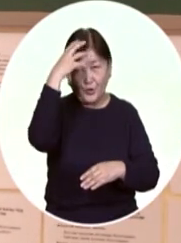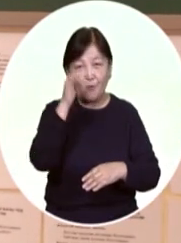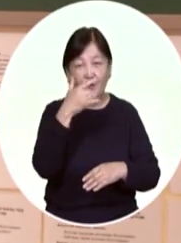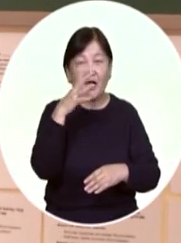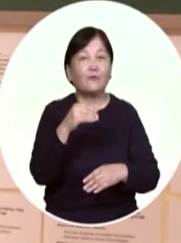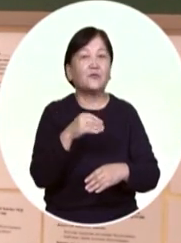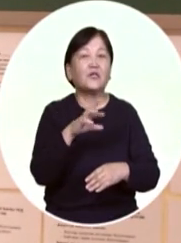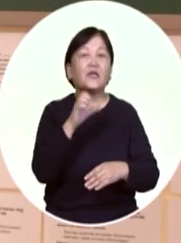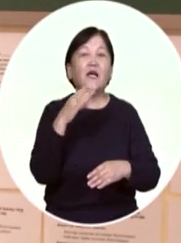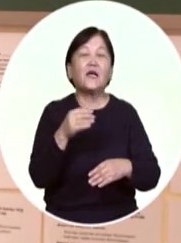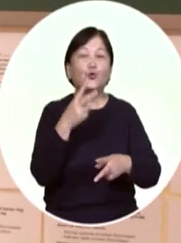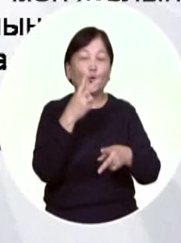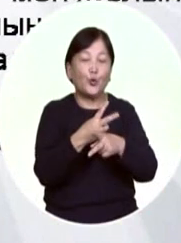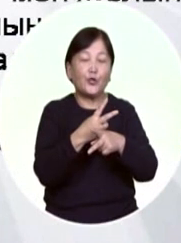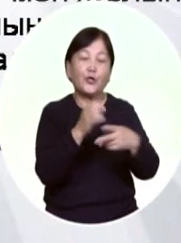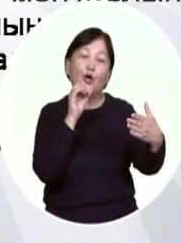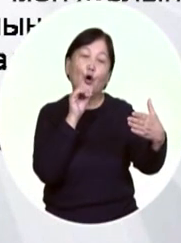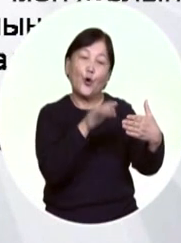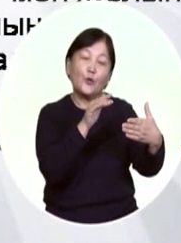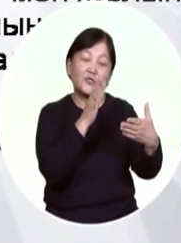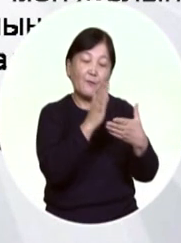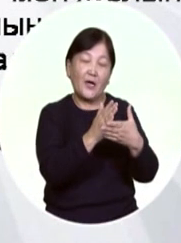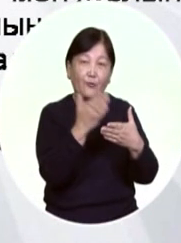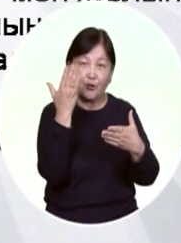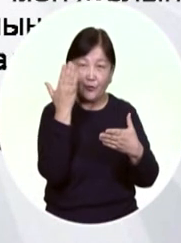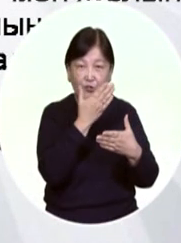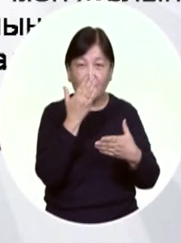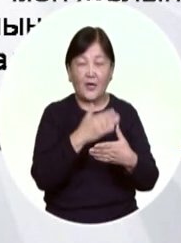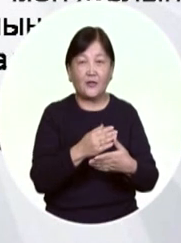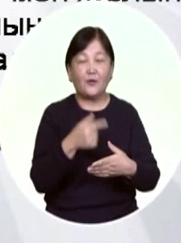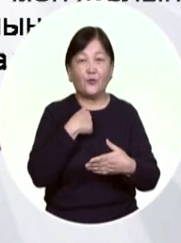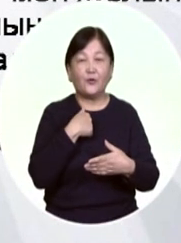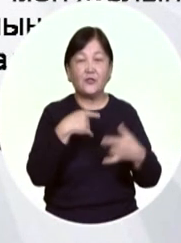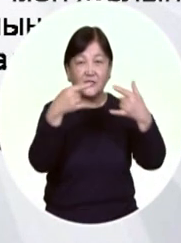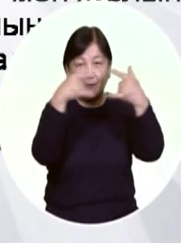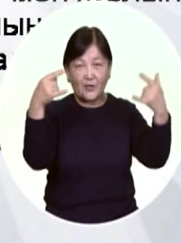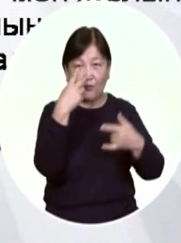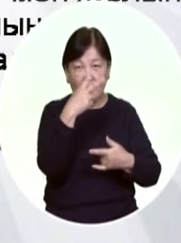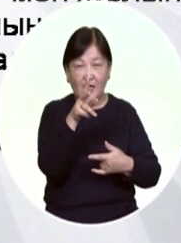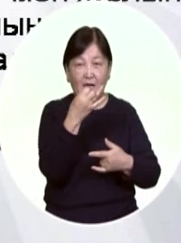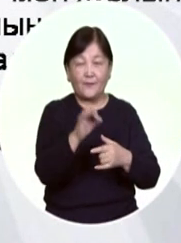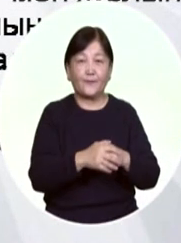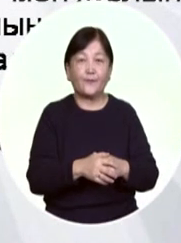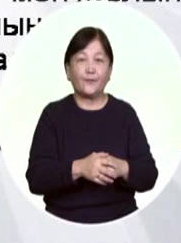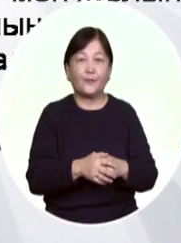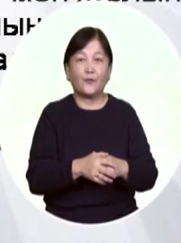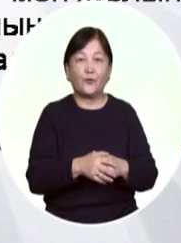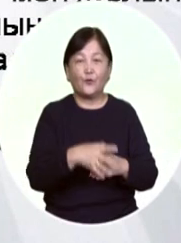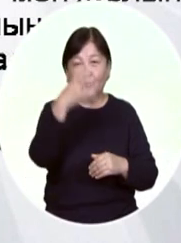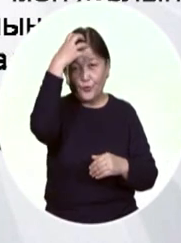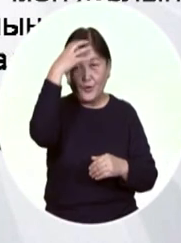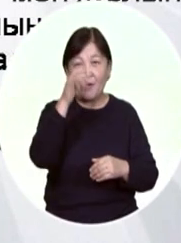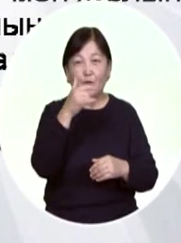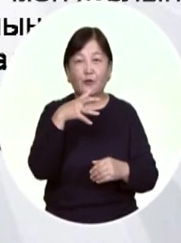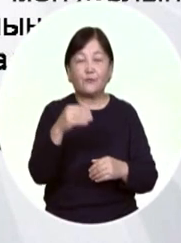яаж хуульчилсныг одоо хэлэлцгээе. За тэгвэл самбарлуу хараараа ер нь төрийн байгууламж гэдгийг